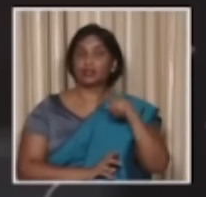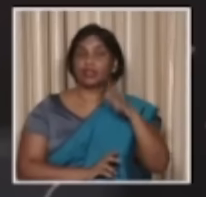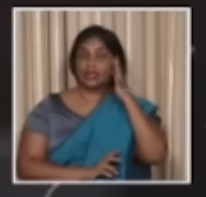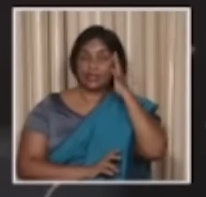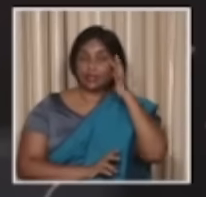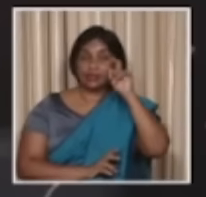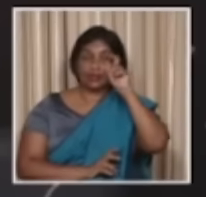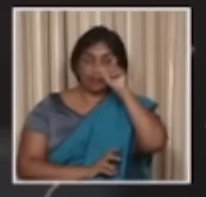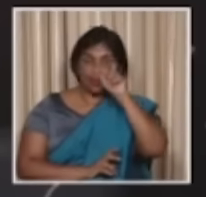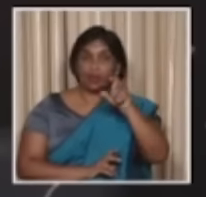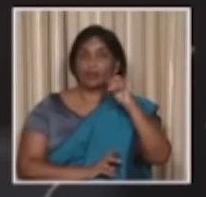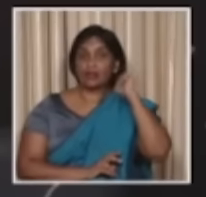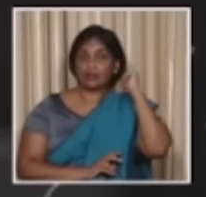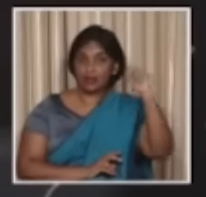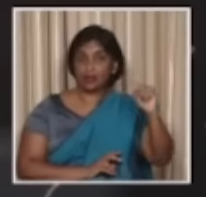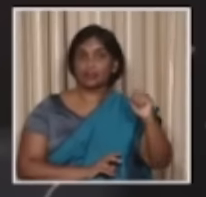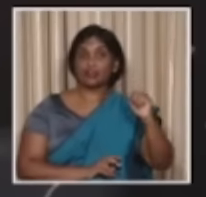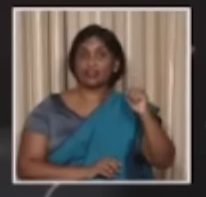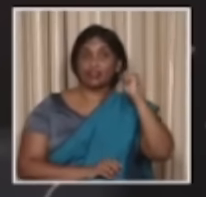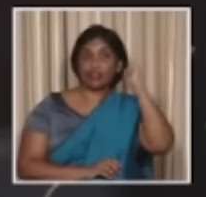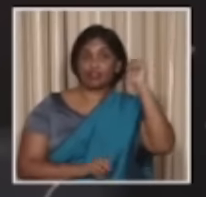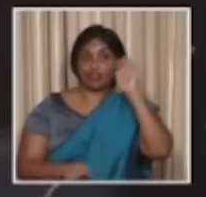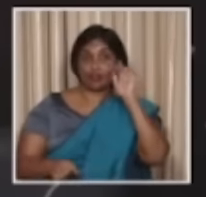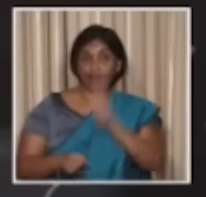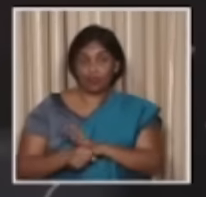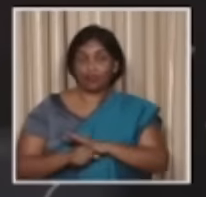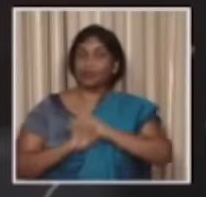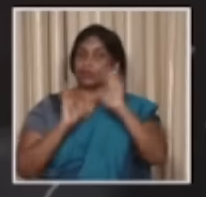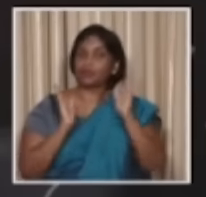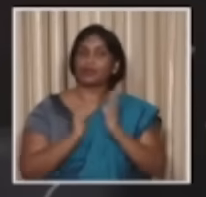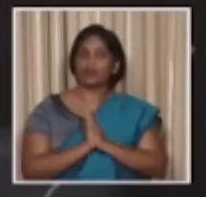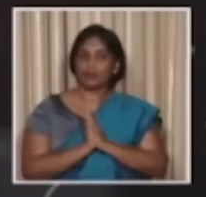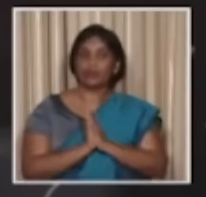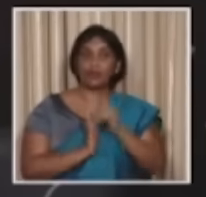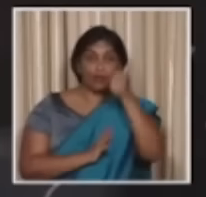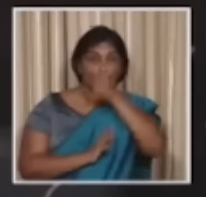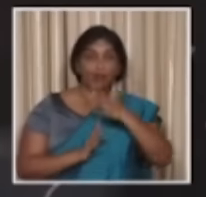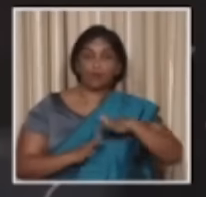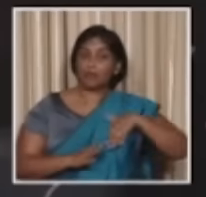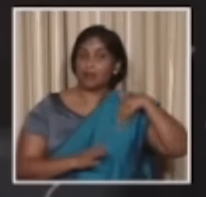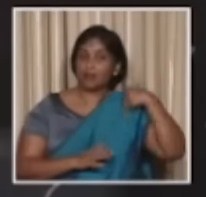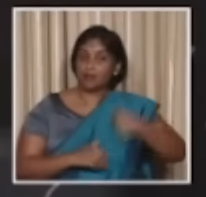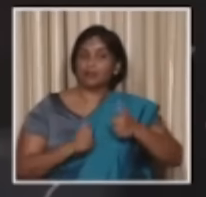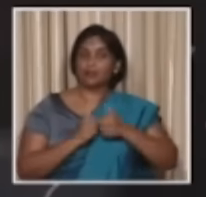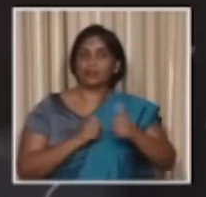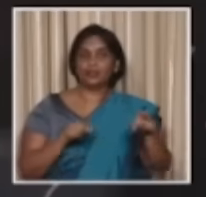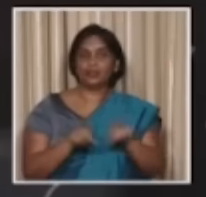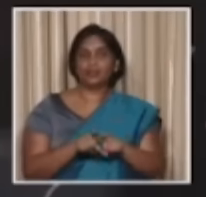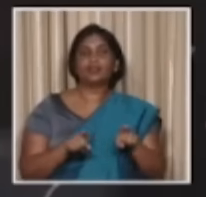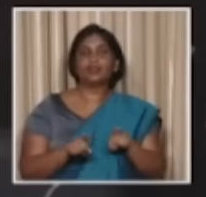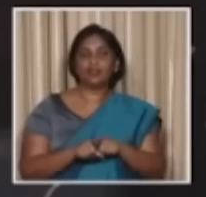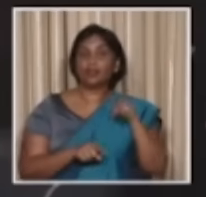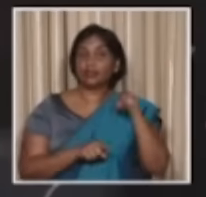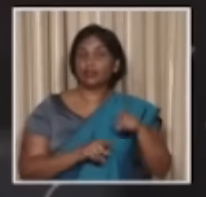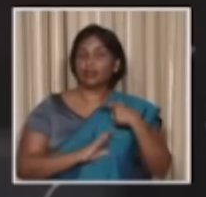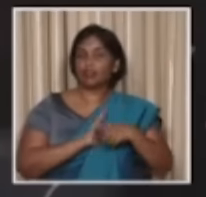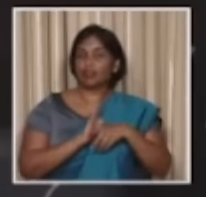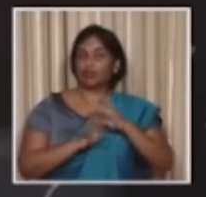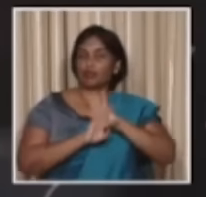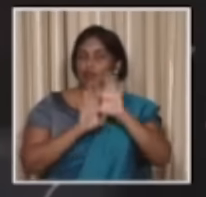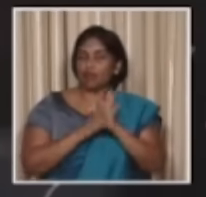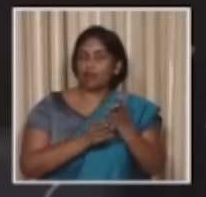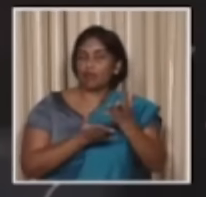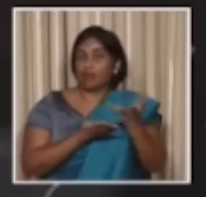හීනදගපු රජතුමාත් ඔහුගේ කුමාරවරුත් ඒගොල්ල තමයි මේ රටේ මේ මාෆියාවේ ඒජන්තවරු වගේ වැඩ කරන්නේ ඒකන්ද මේ රට හූරා